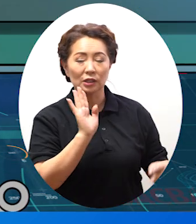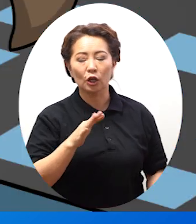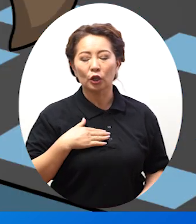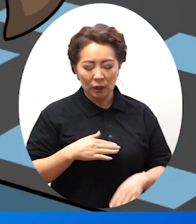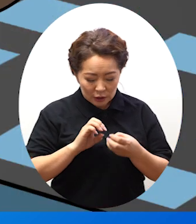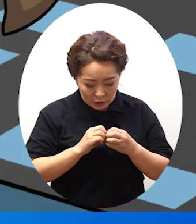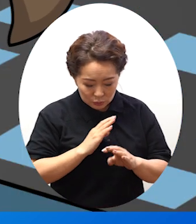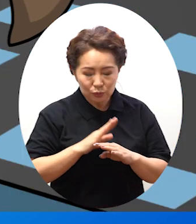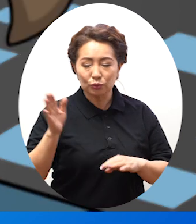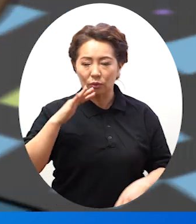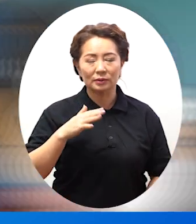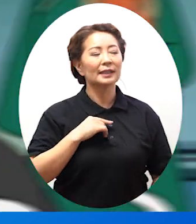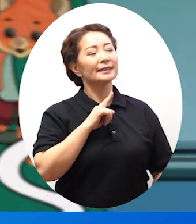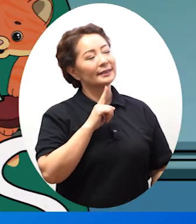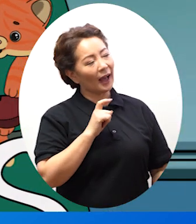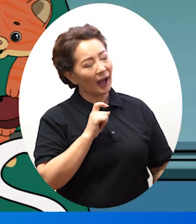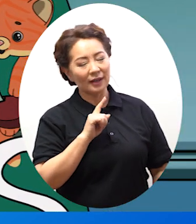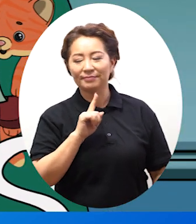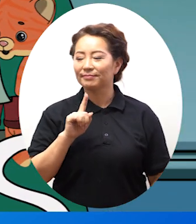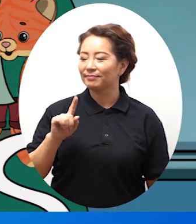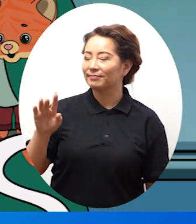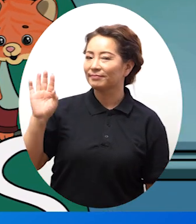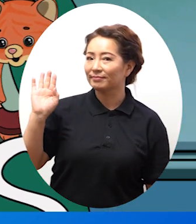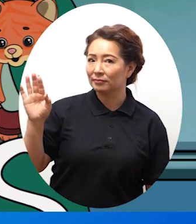дуудъя. За, арвааха.